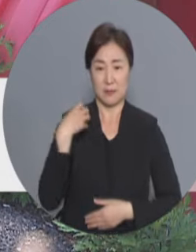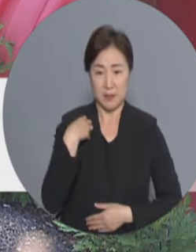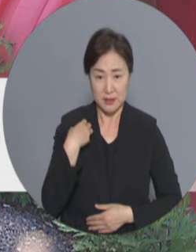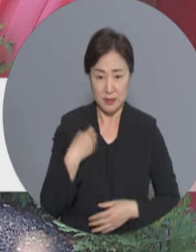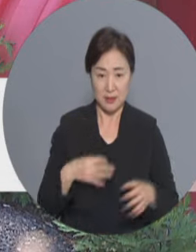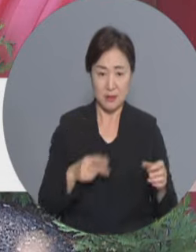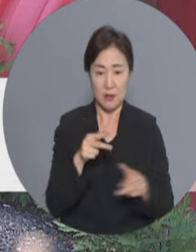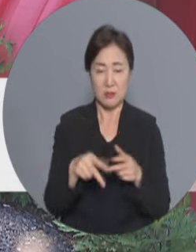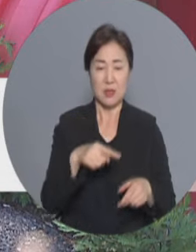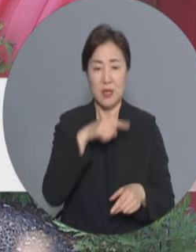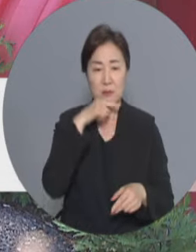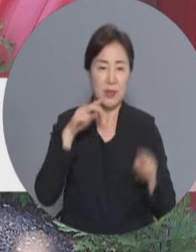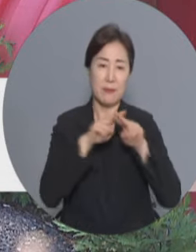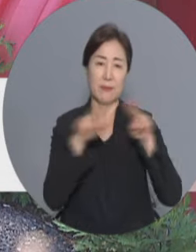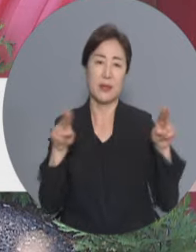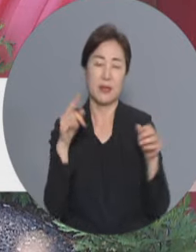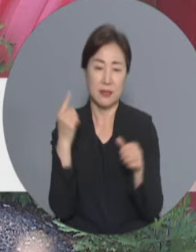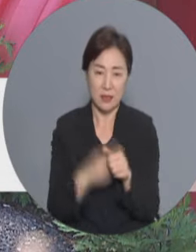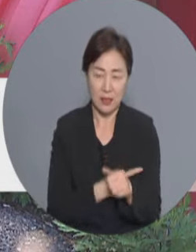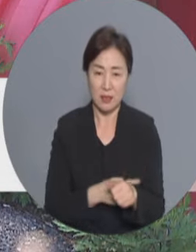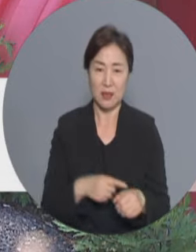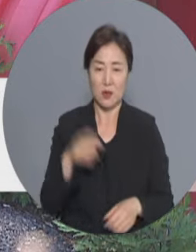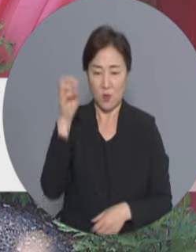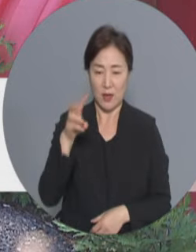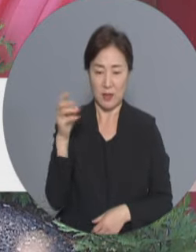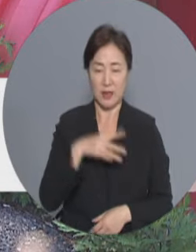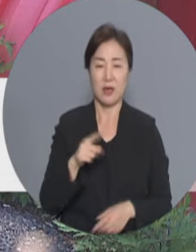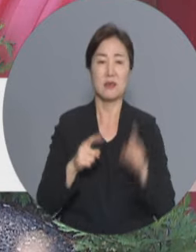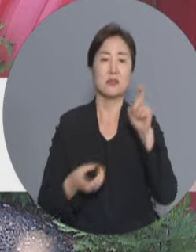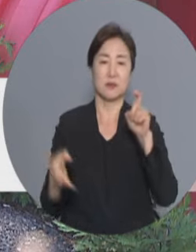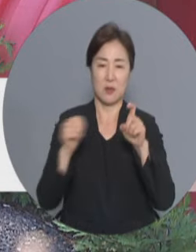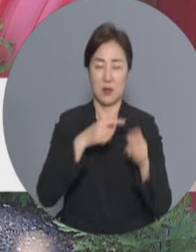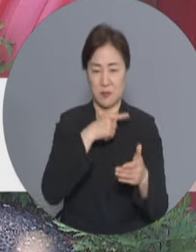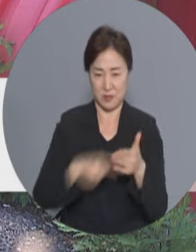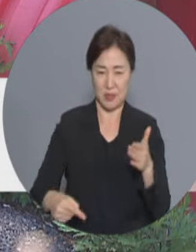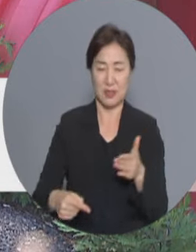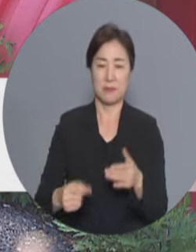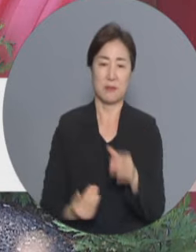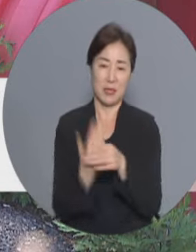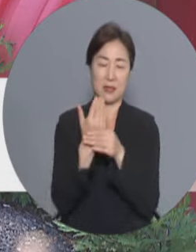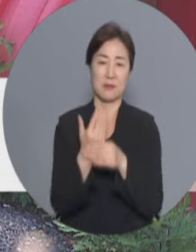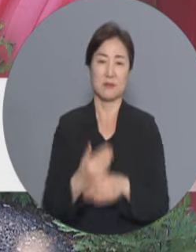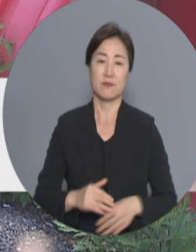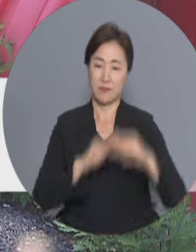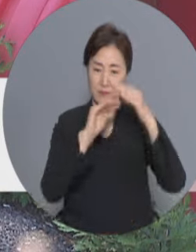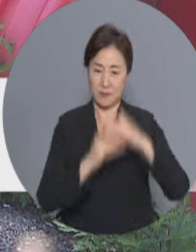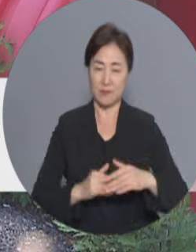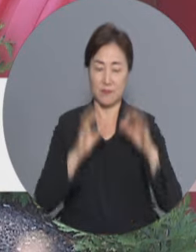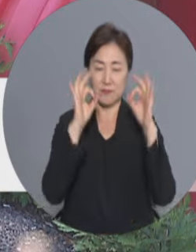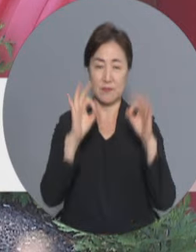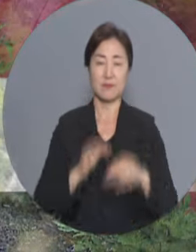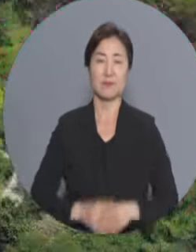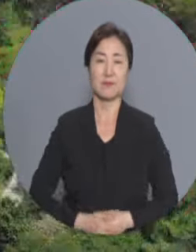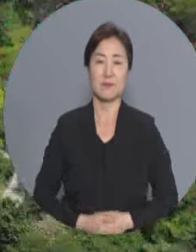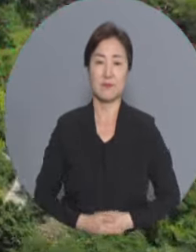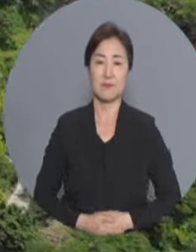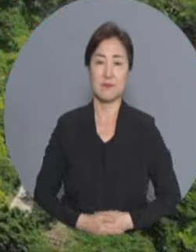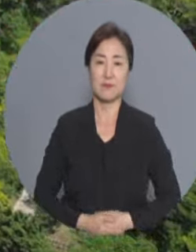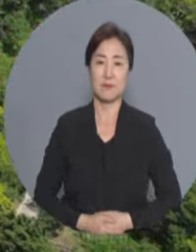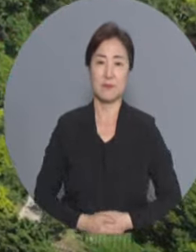도중 부도 처리되면서 광양시는 10억 원의 재정 손실을 떠안게 됐습니다. 김단비 기자입니다.